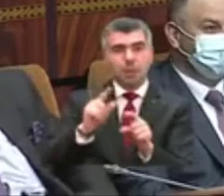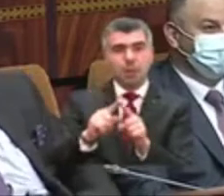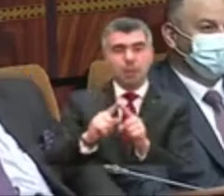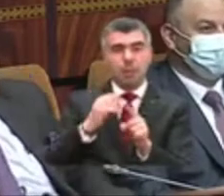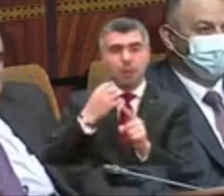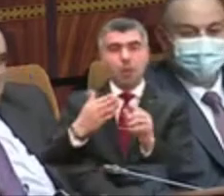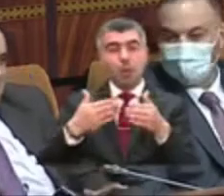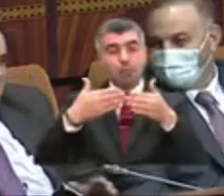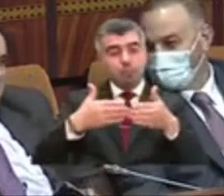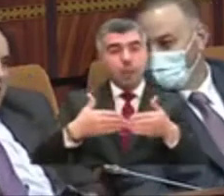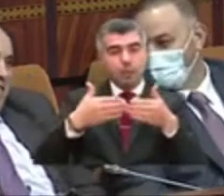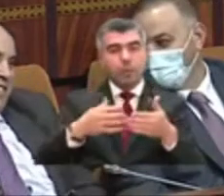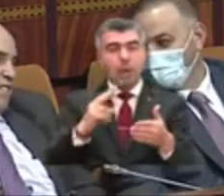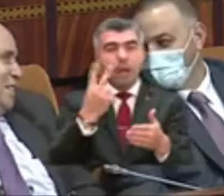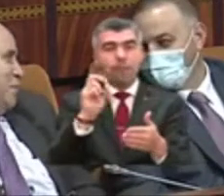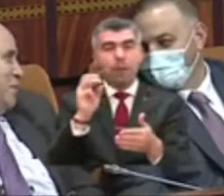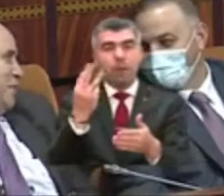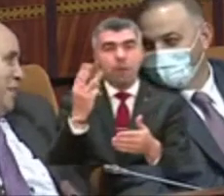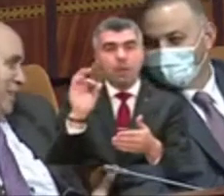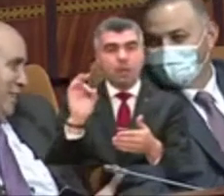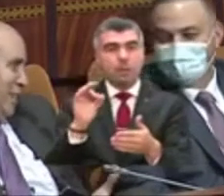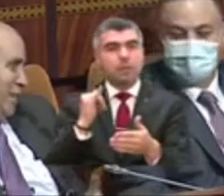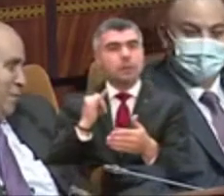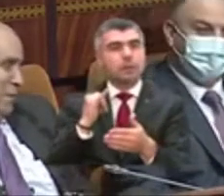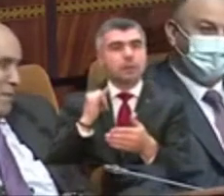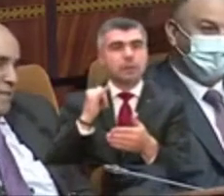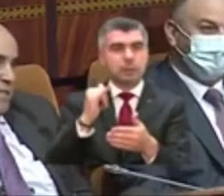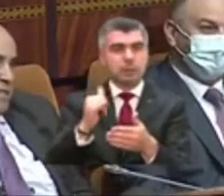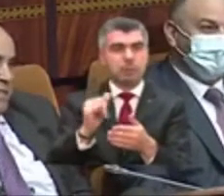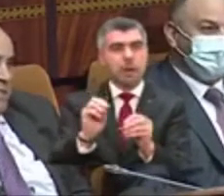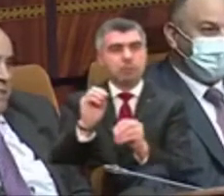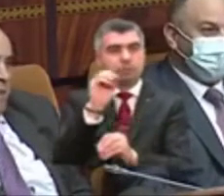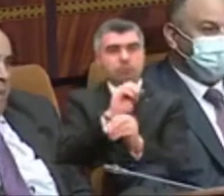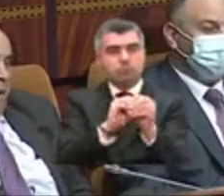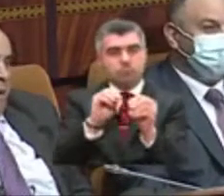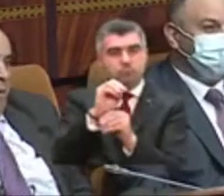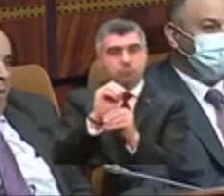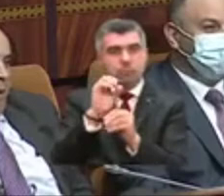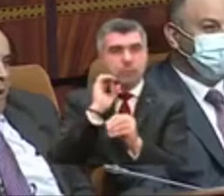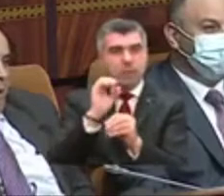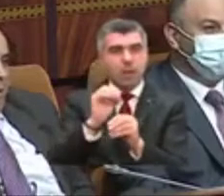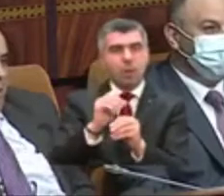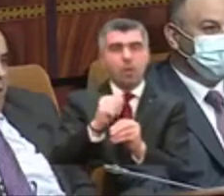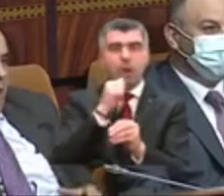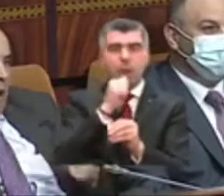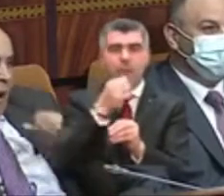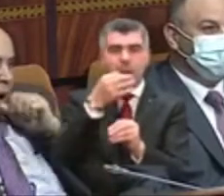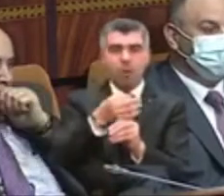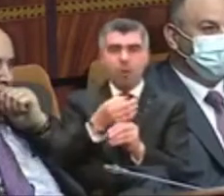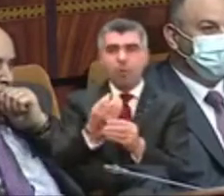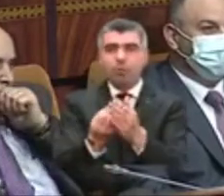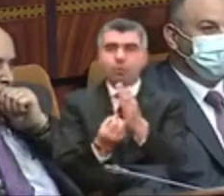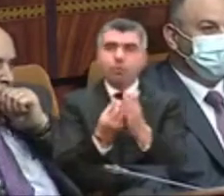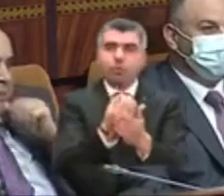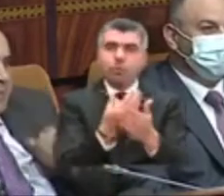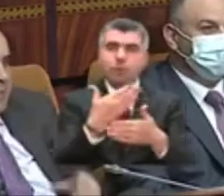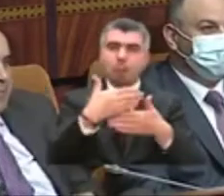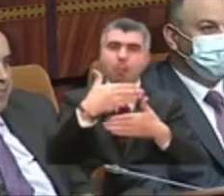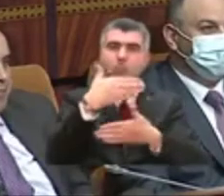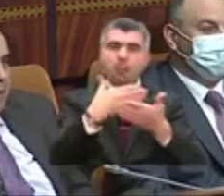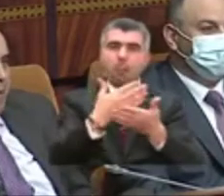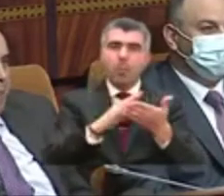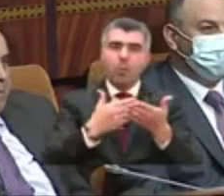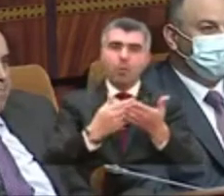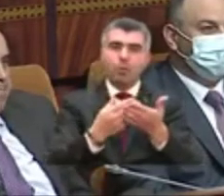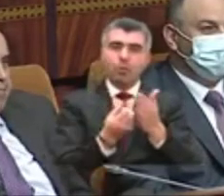2030 قائمة ومستمرة من خلال صيانة المنشآت المينائية وتأهيل العديد من الموانئ ومواصلة تشييد